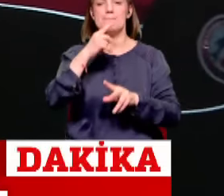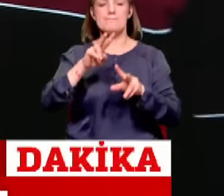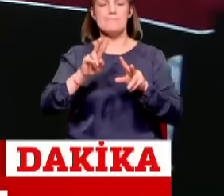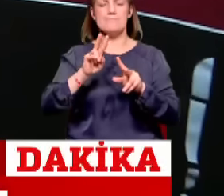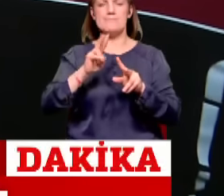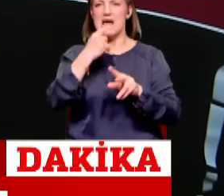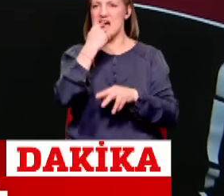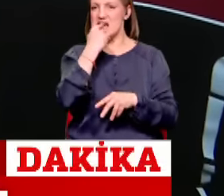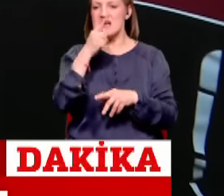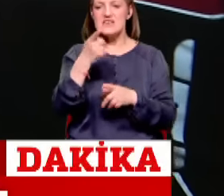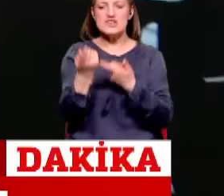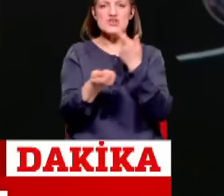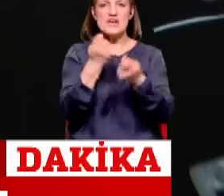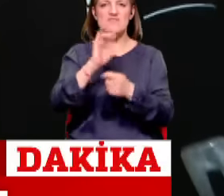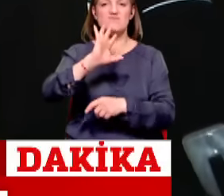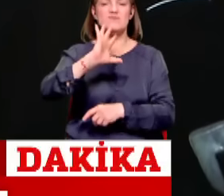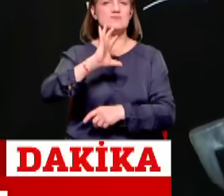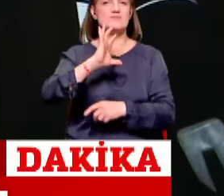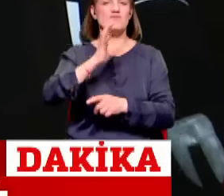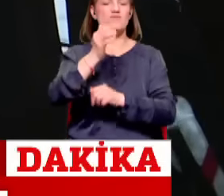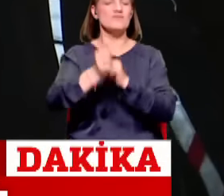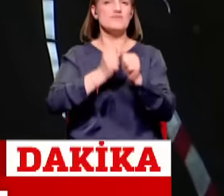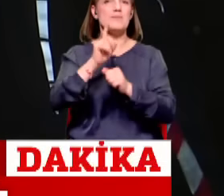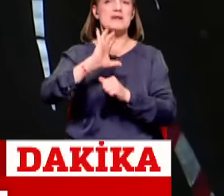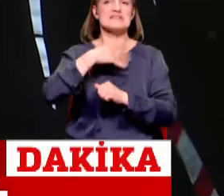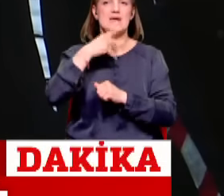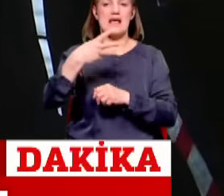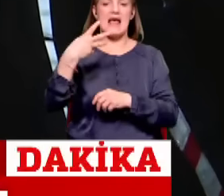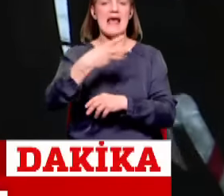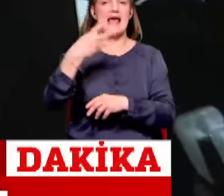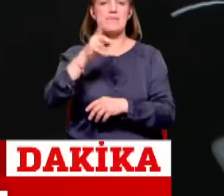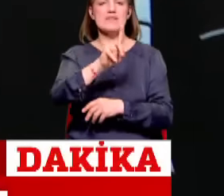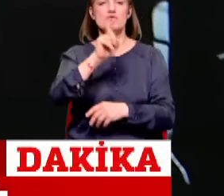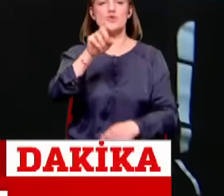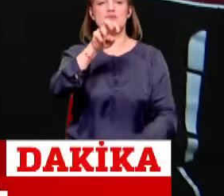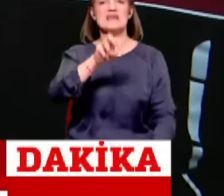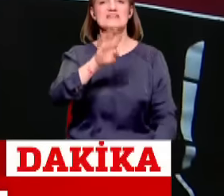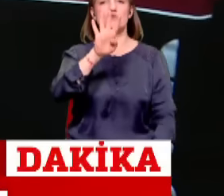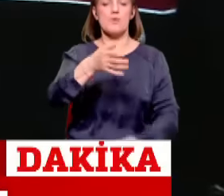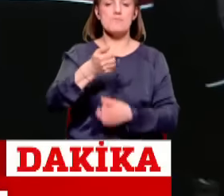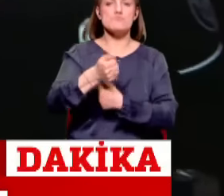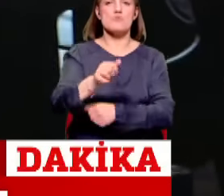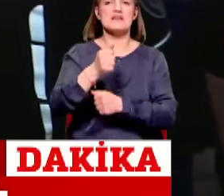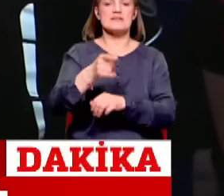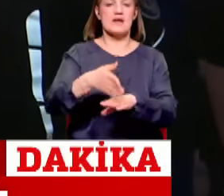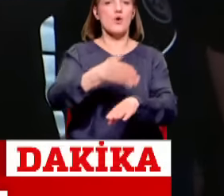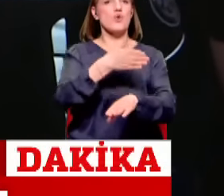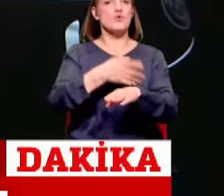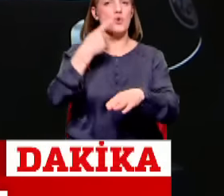işleri firma sahibi. EE ise 1984 doğumlu mobilyacı. Daha önce